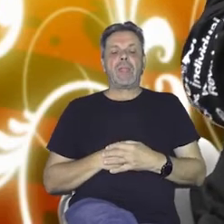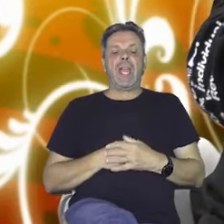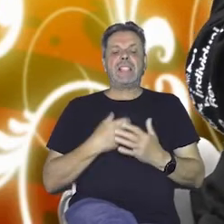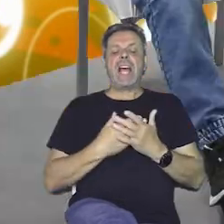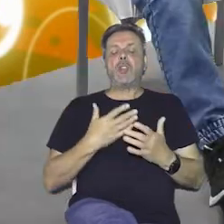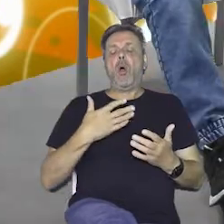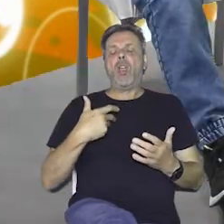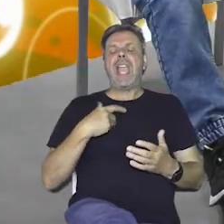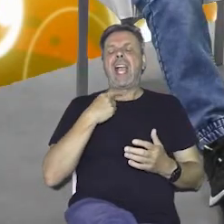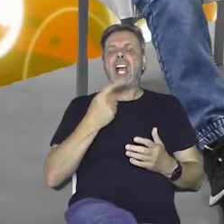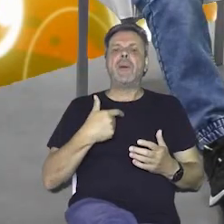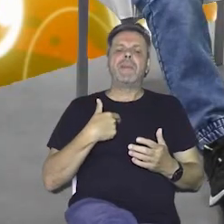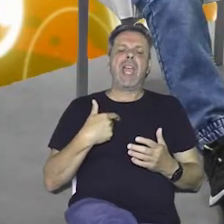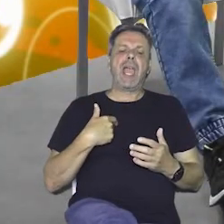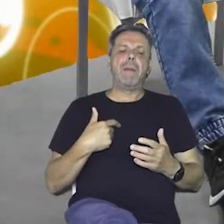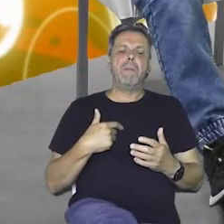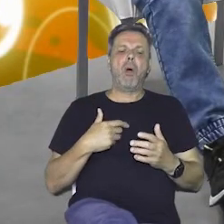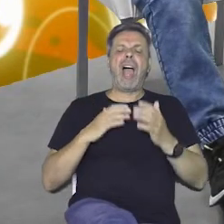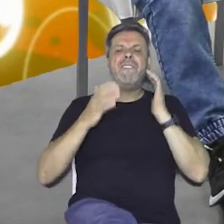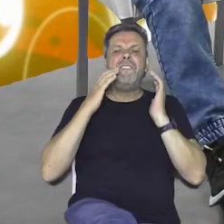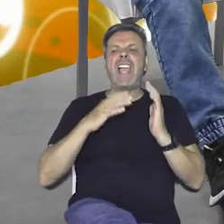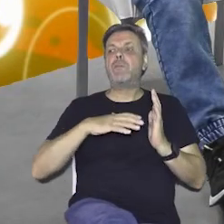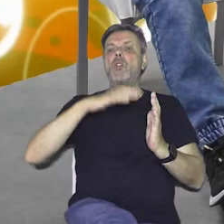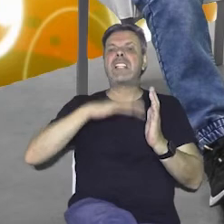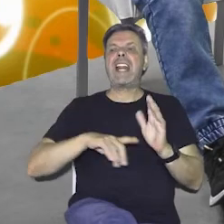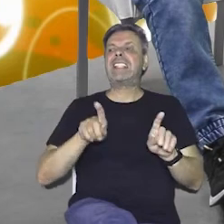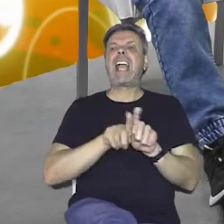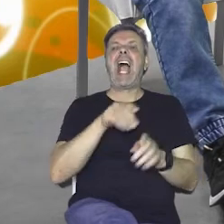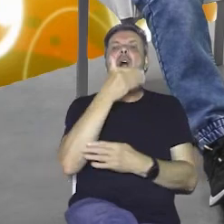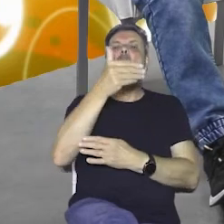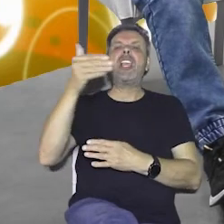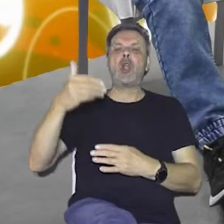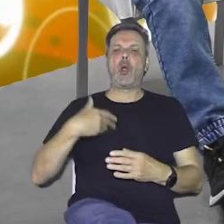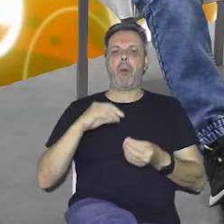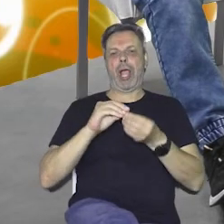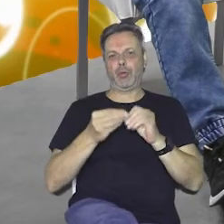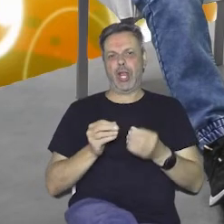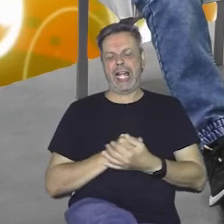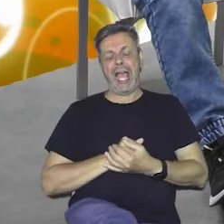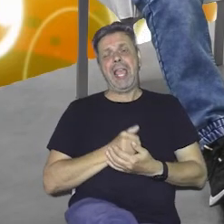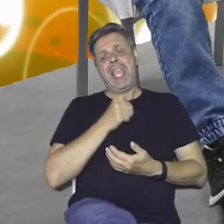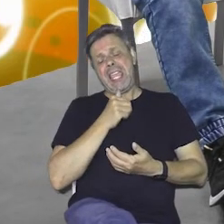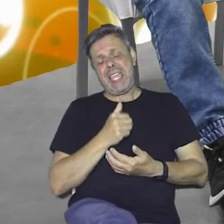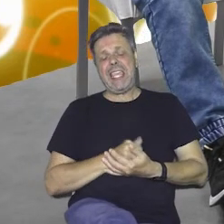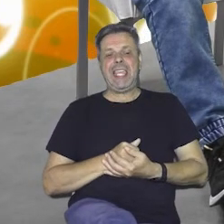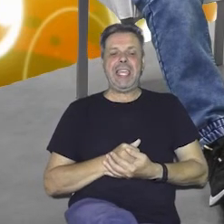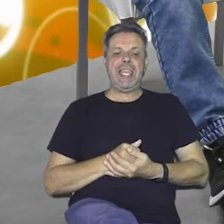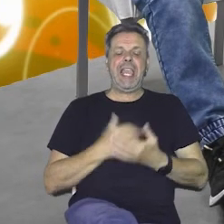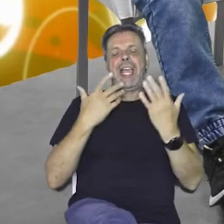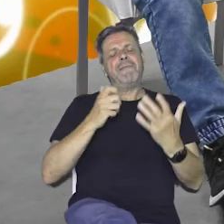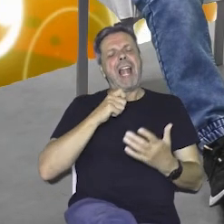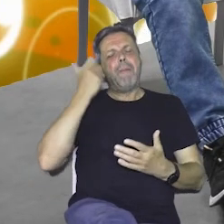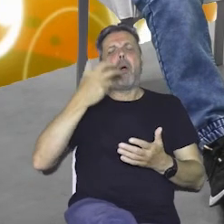ja kažem da je moja Facebook stranica kao neki izlog, da. Mog dućana i hvala Bogu